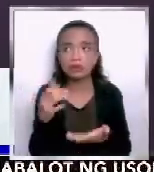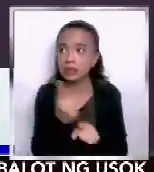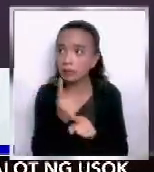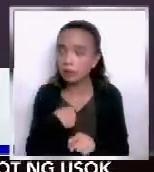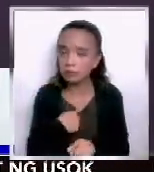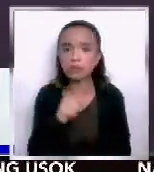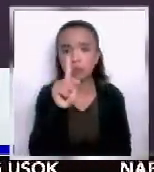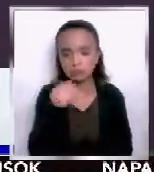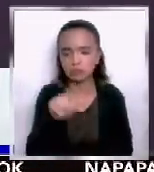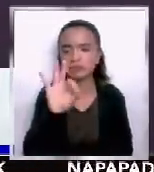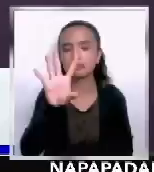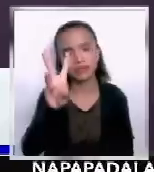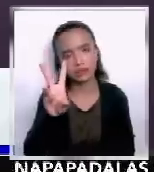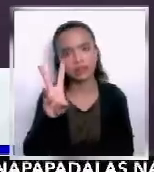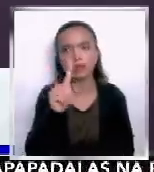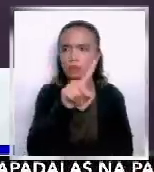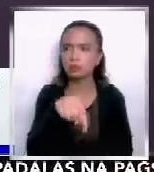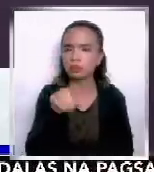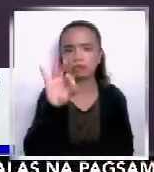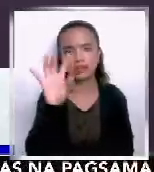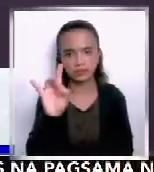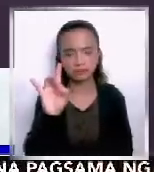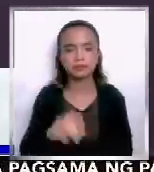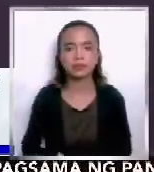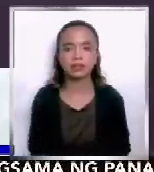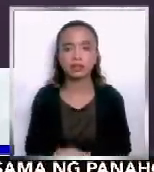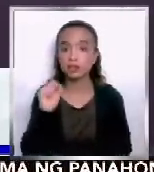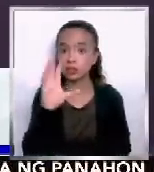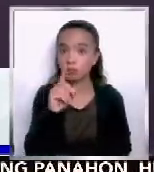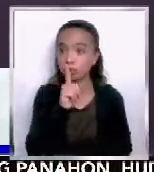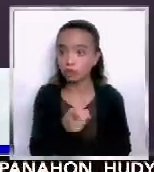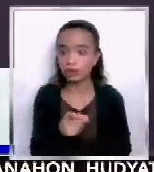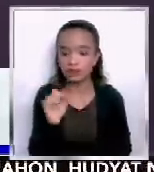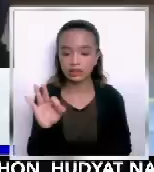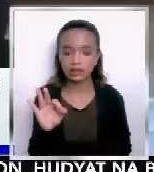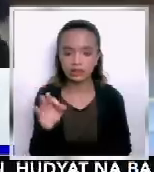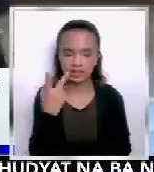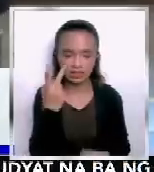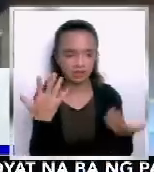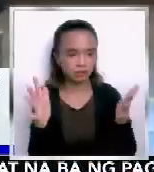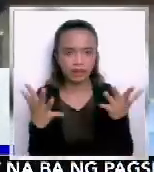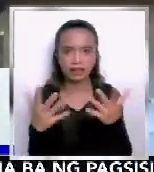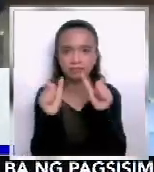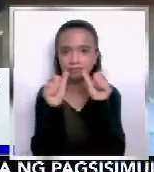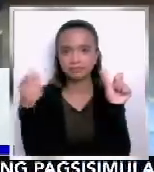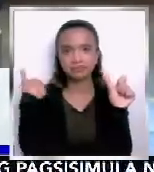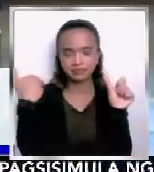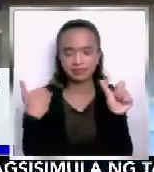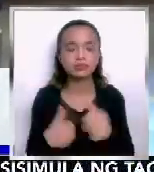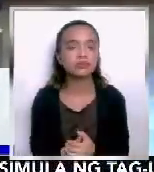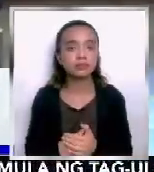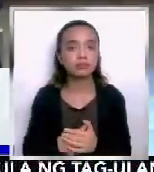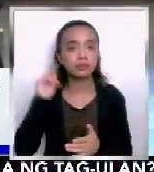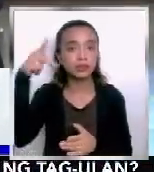1.96, 1.98. So technically, pagka binasi namin doon, wala pa sila mapoproclaim. Ang party list na nakakuha